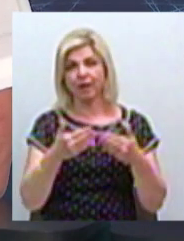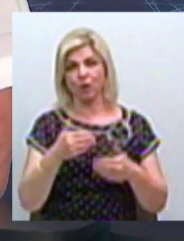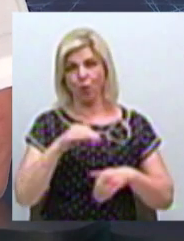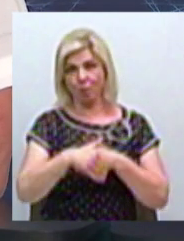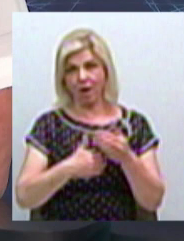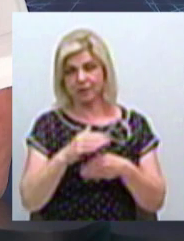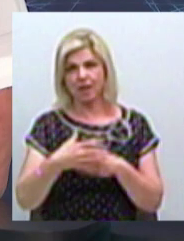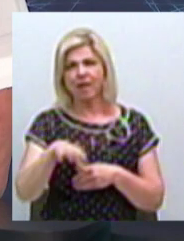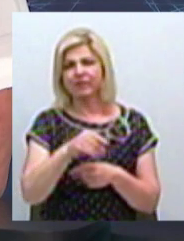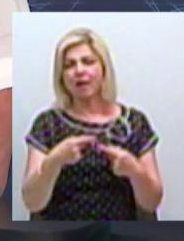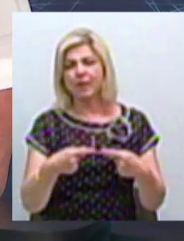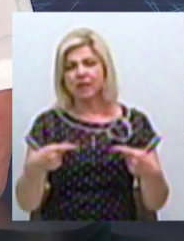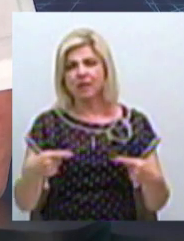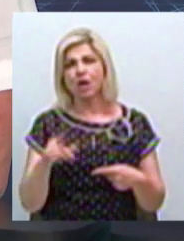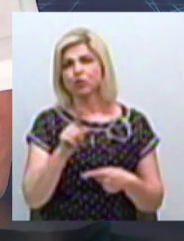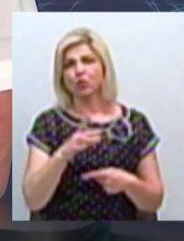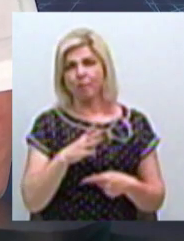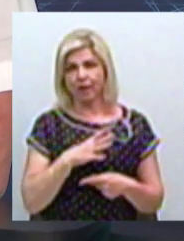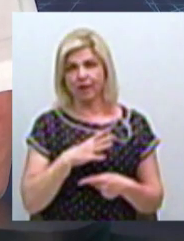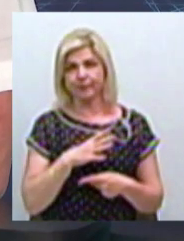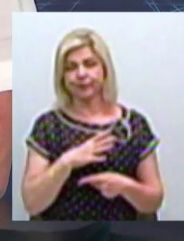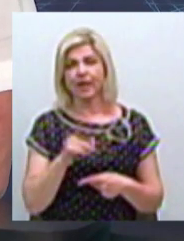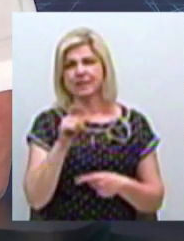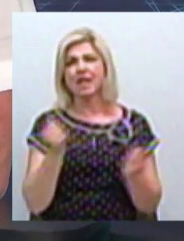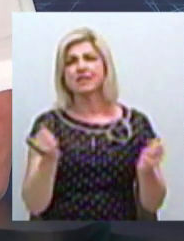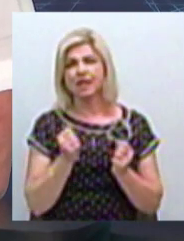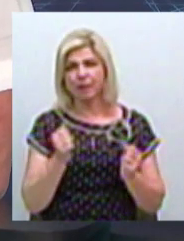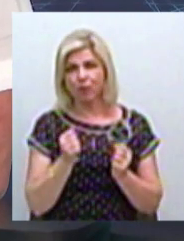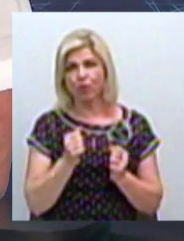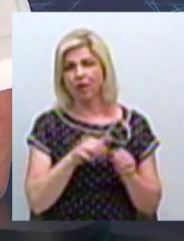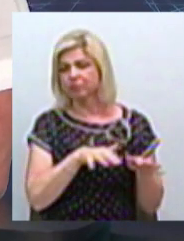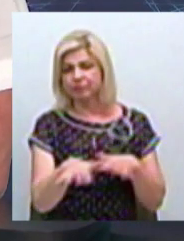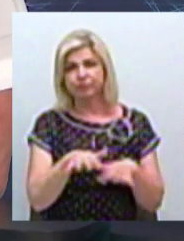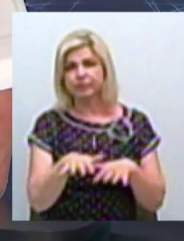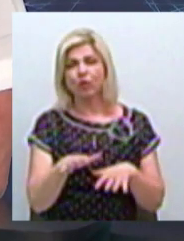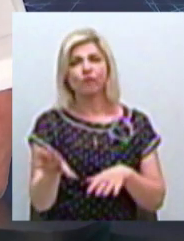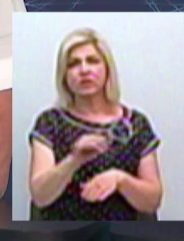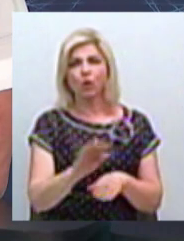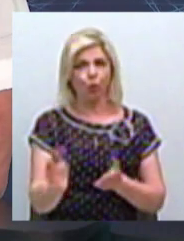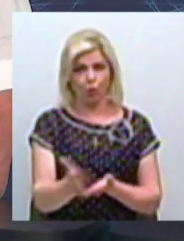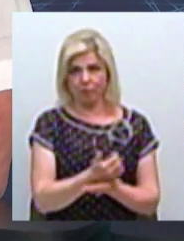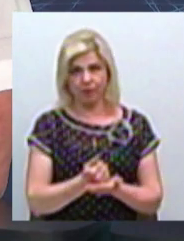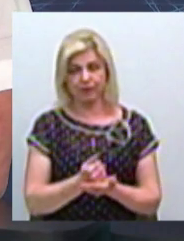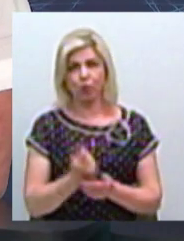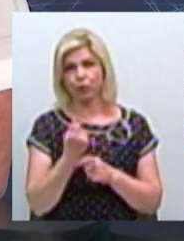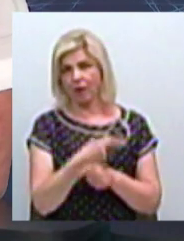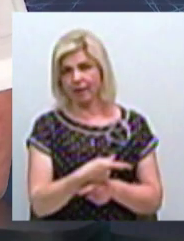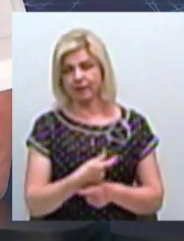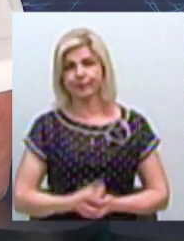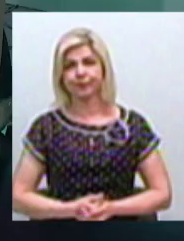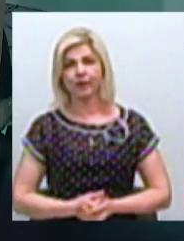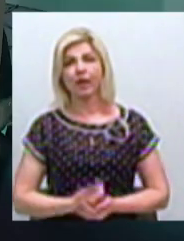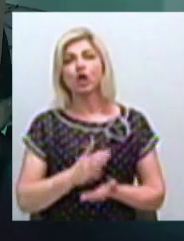посторонні предмети, які були нанесені за зиму, извлечені і удалені. Скажіть, будь ласка,